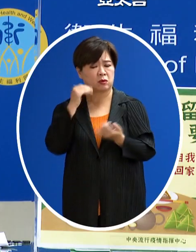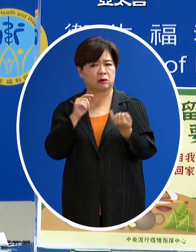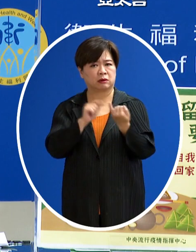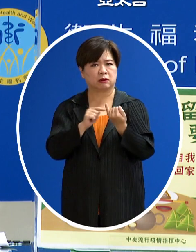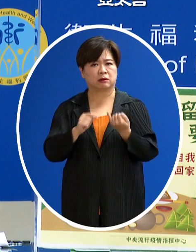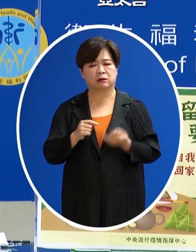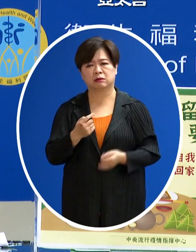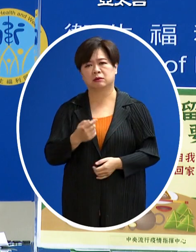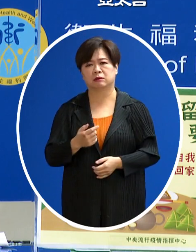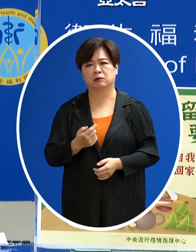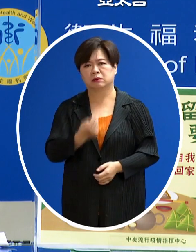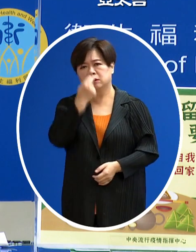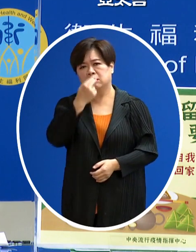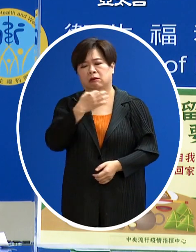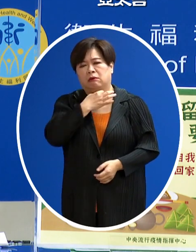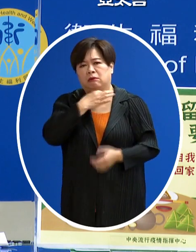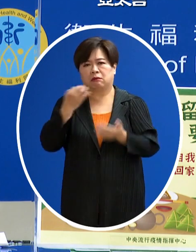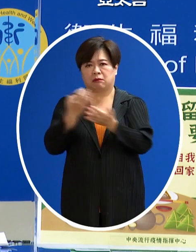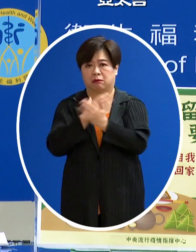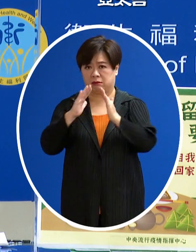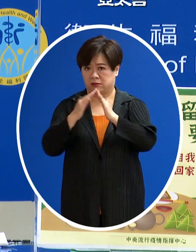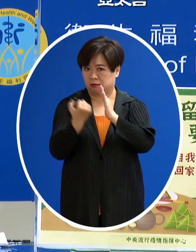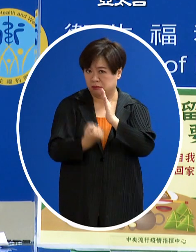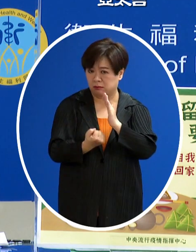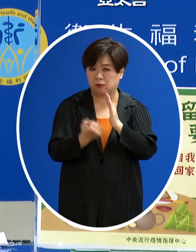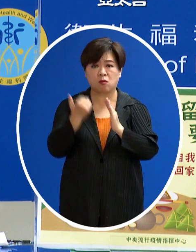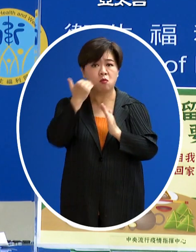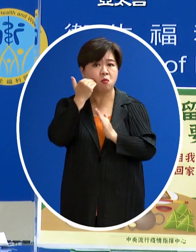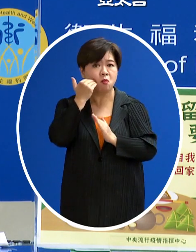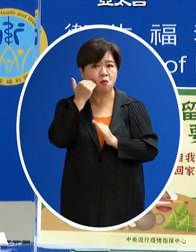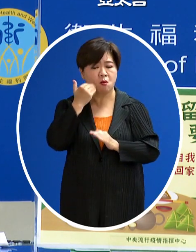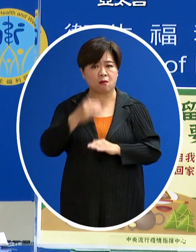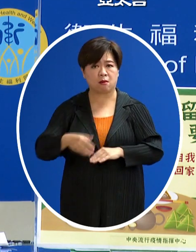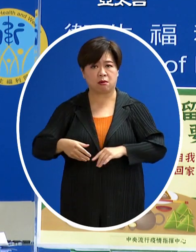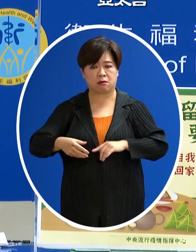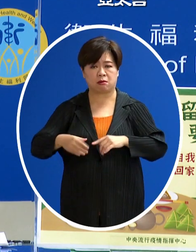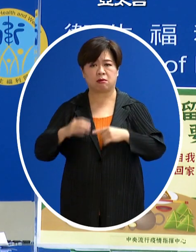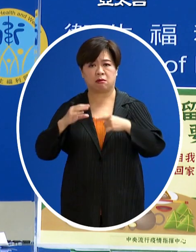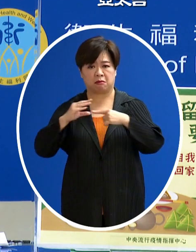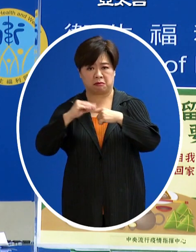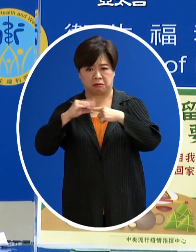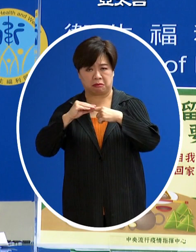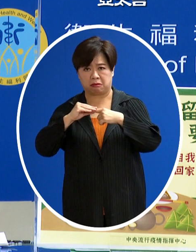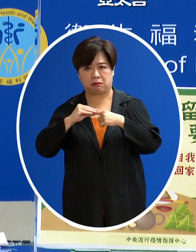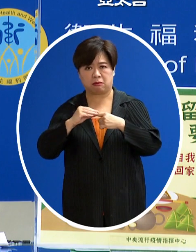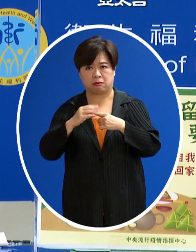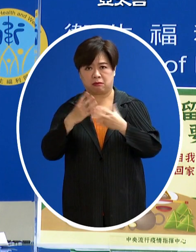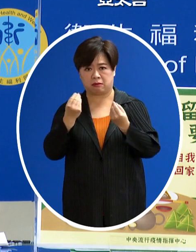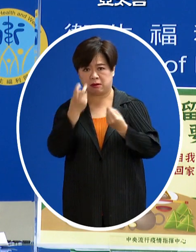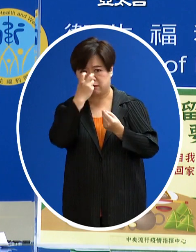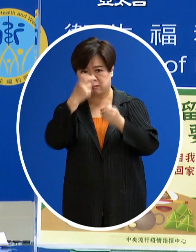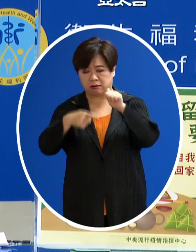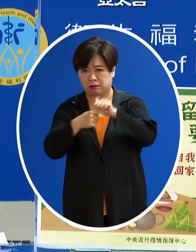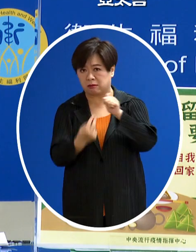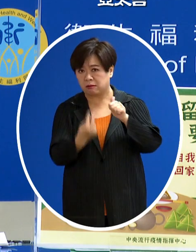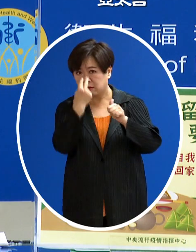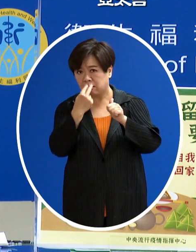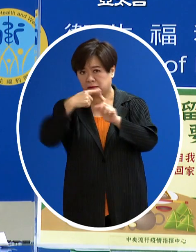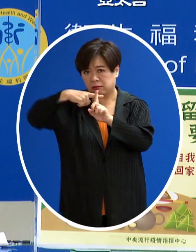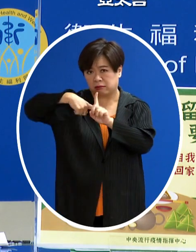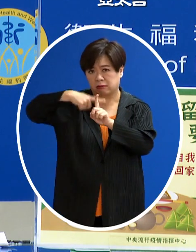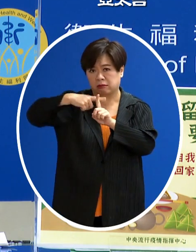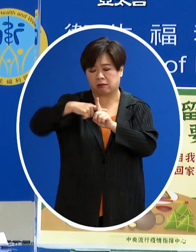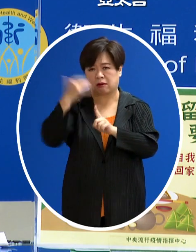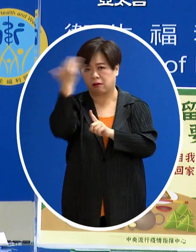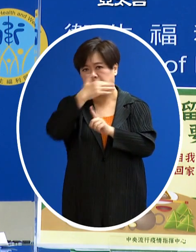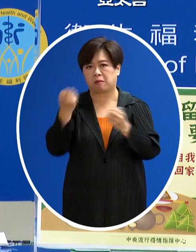诊中共肺炎。 那在家中的话，如果你没有用这个血氧机来侦测这个血氧浓度的时候，确实有的时候这个发作